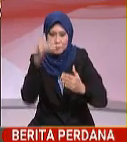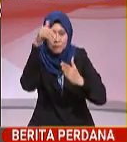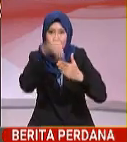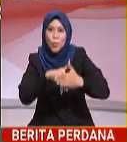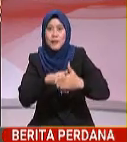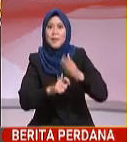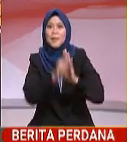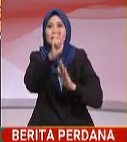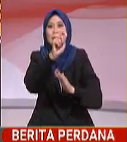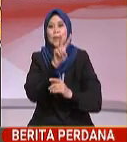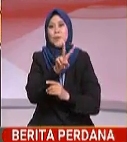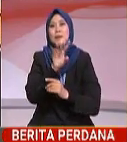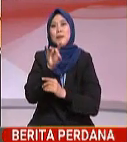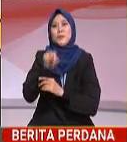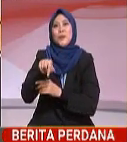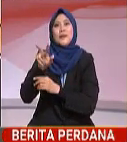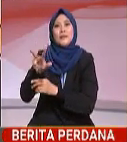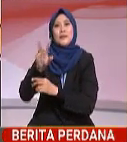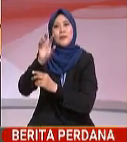iaitu